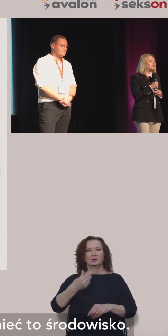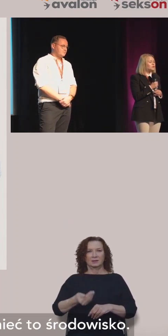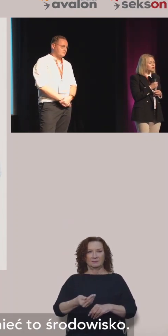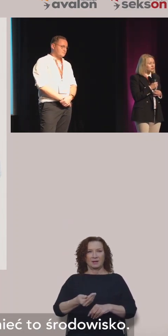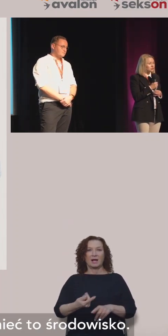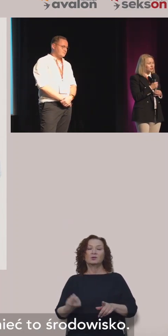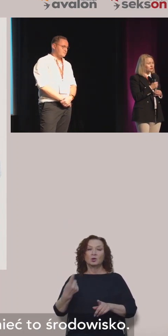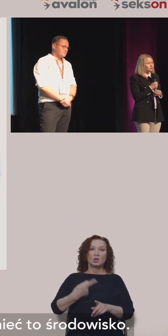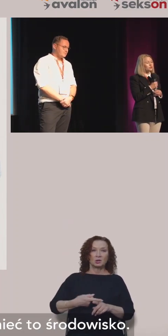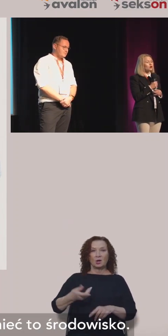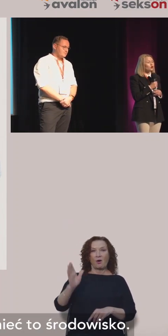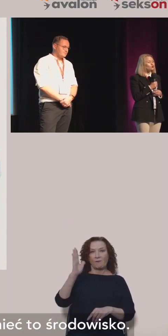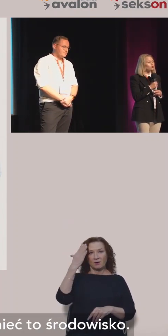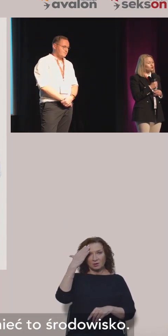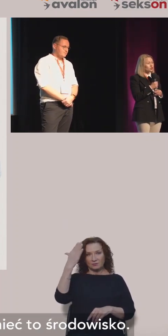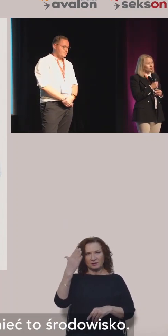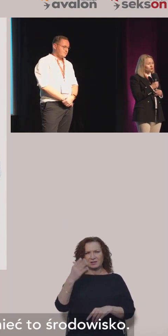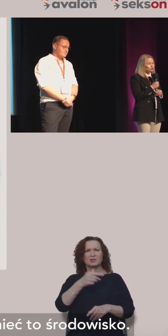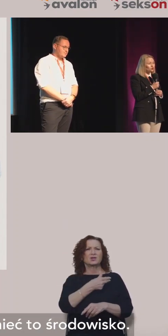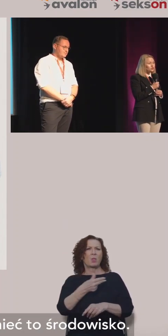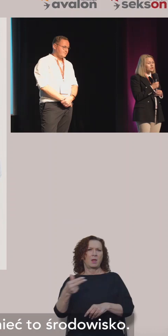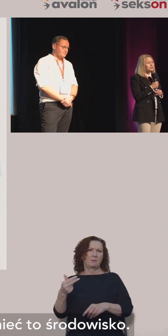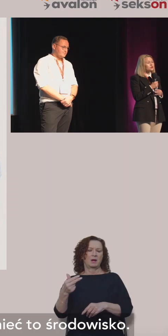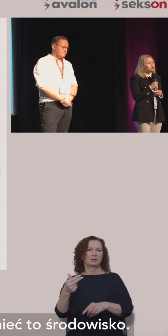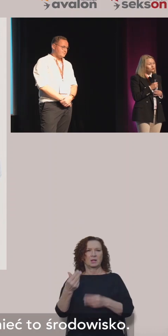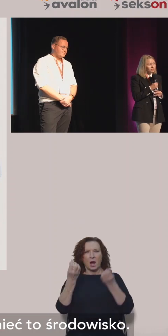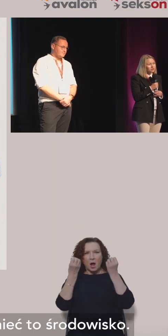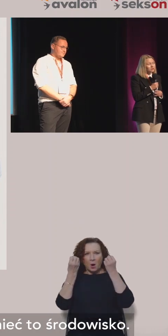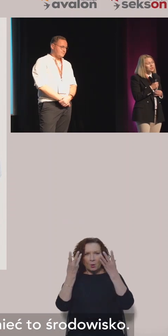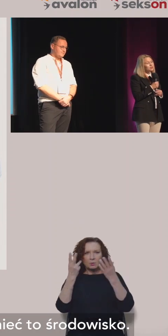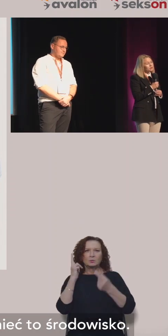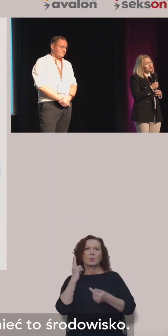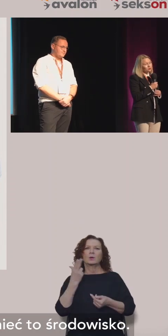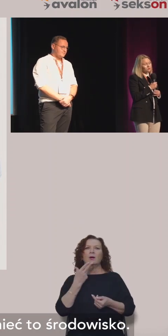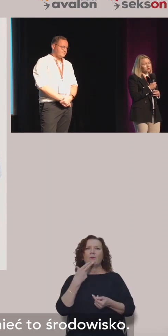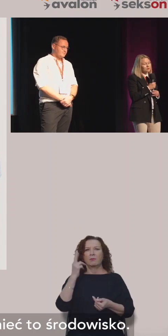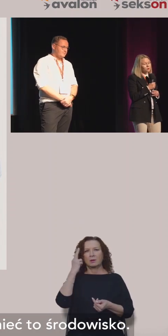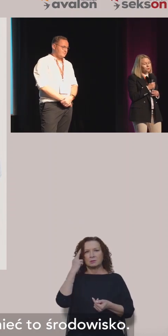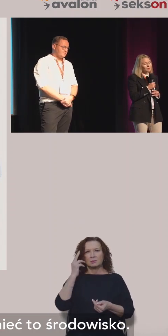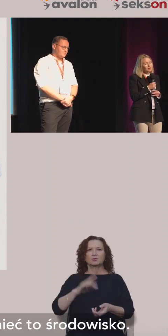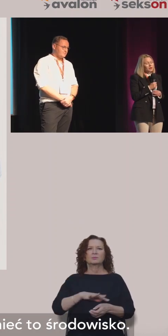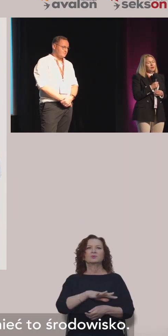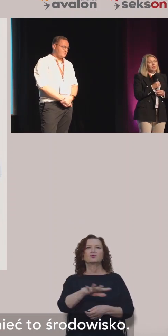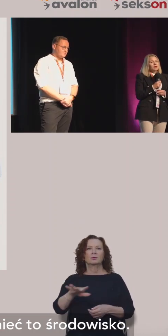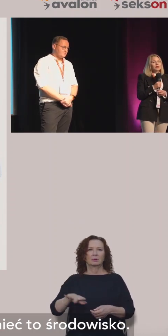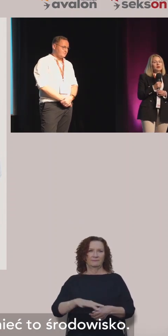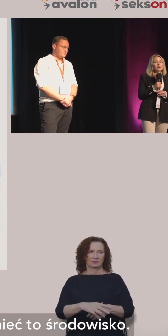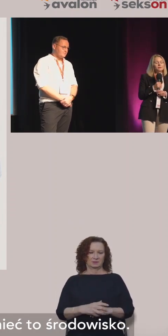dodatkowo dowiedzieć się o kulturze osób głuchych, zrozumieć te środowiska.